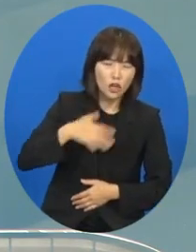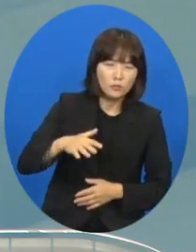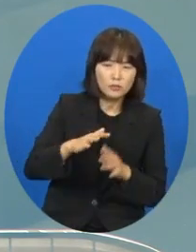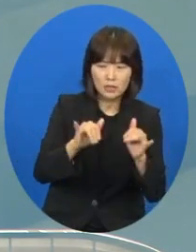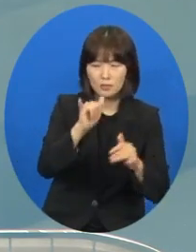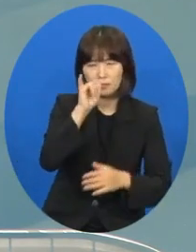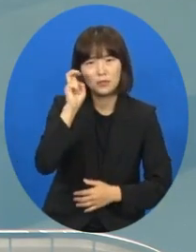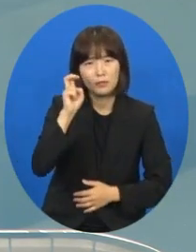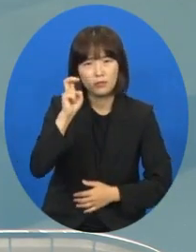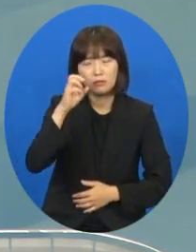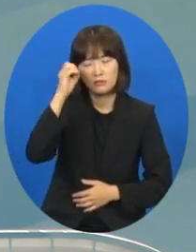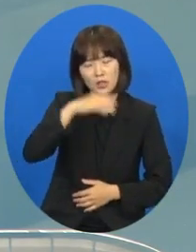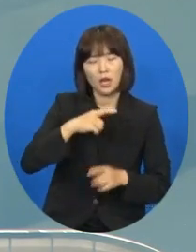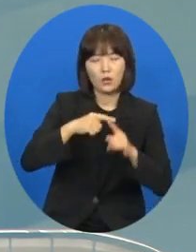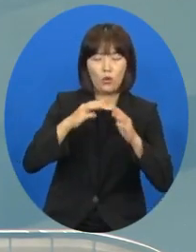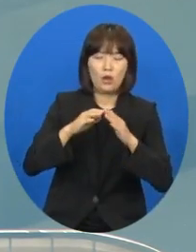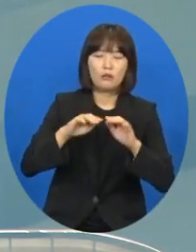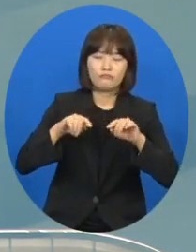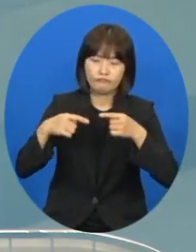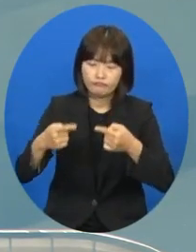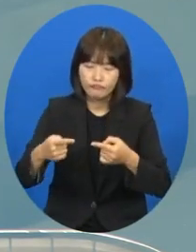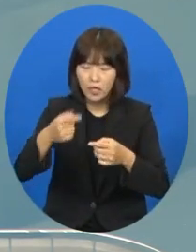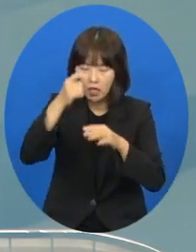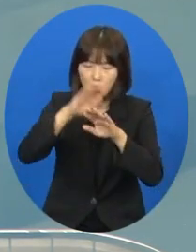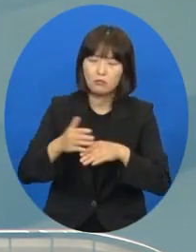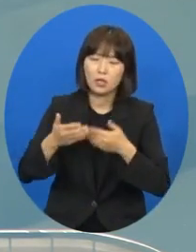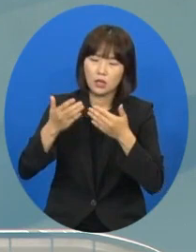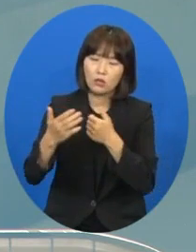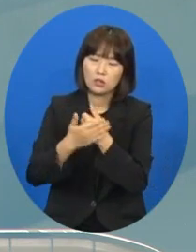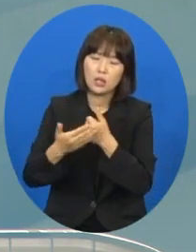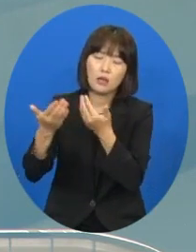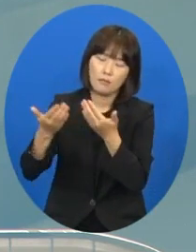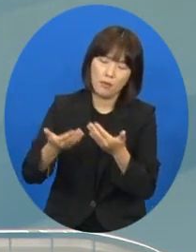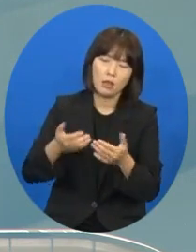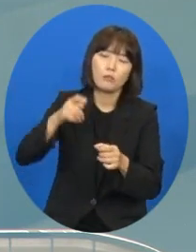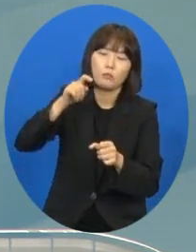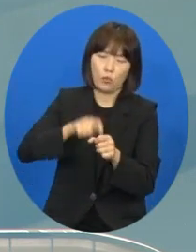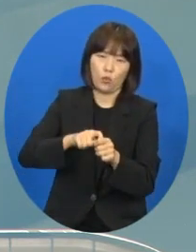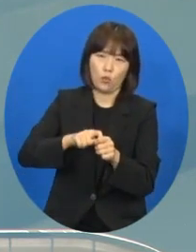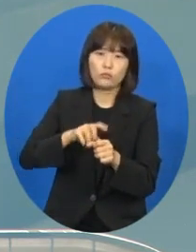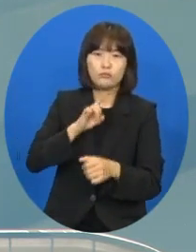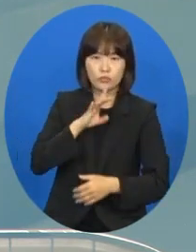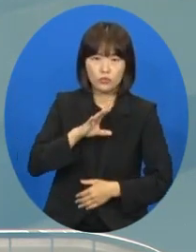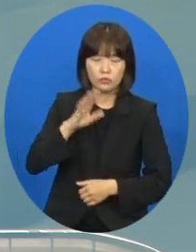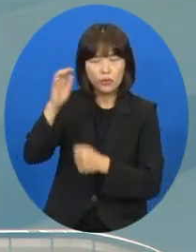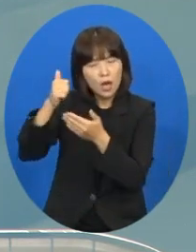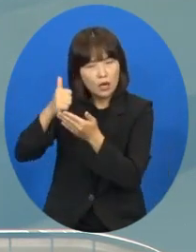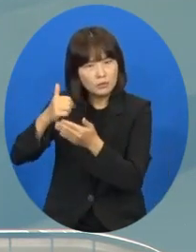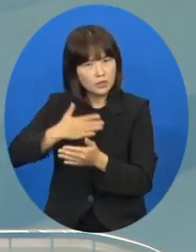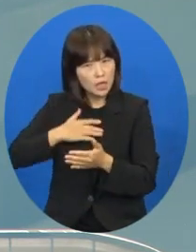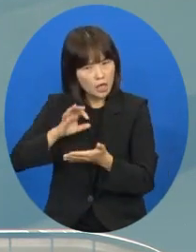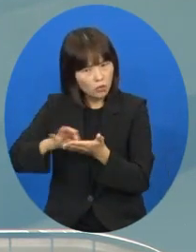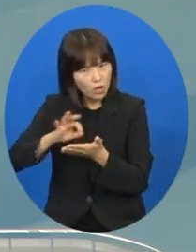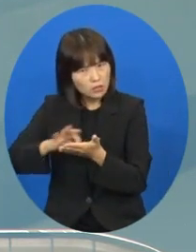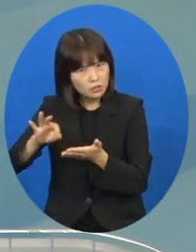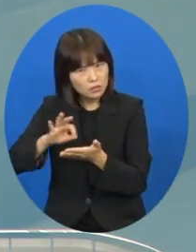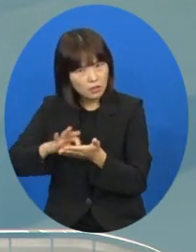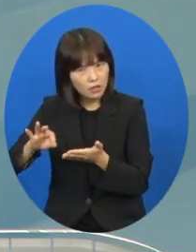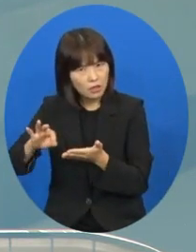그러나 오늘 교회 와서 그냥 예배 드리고 은혜 받으려고 하는 거지 하나님이 나를 쓰신다.